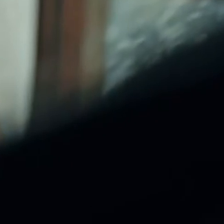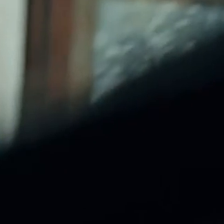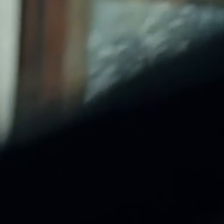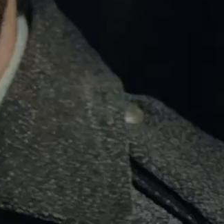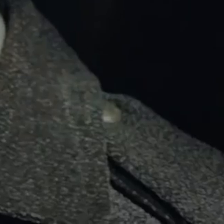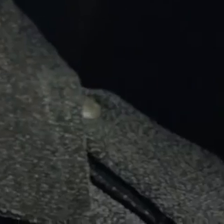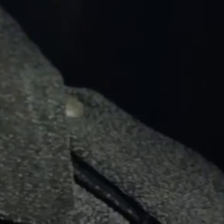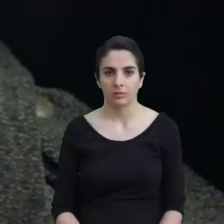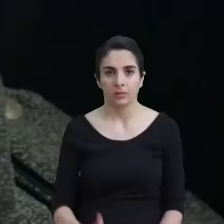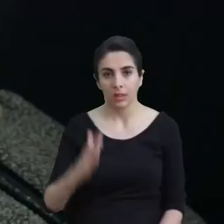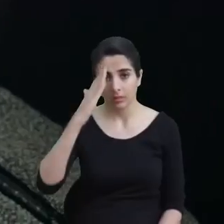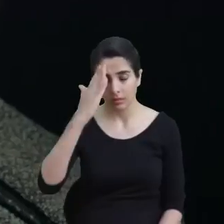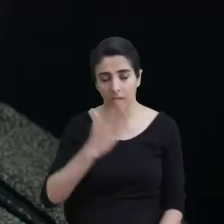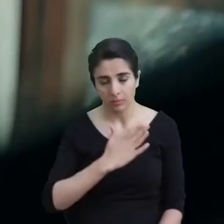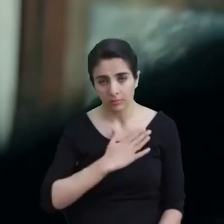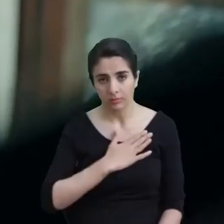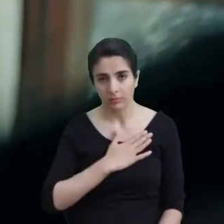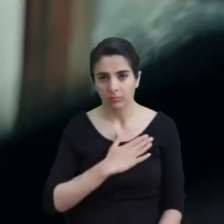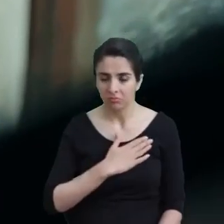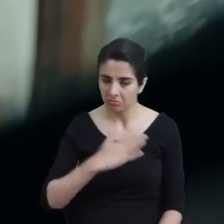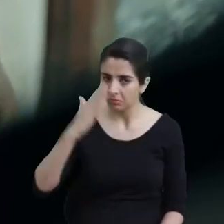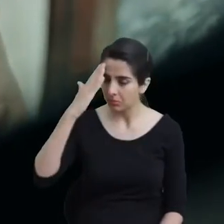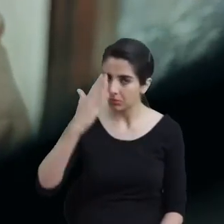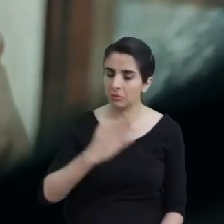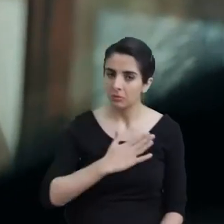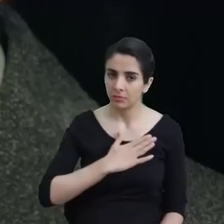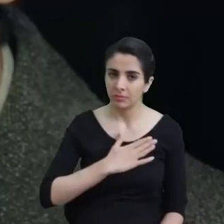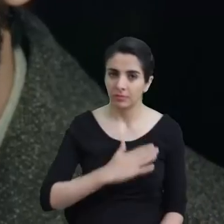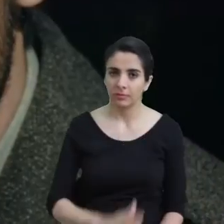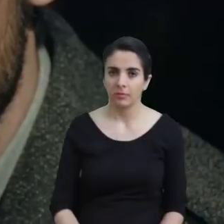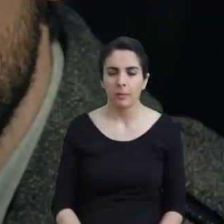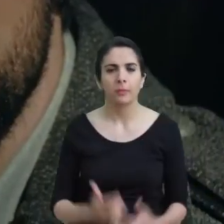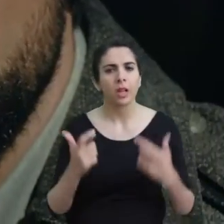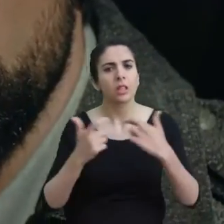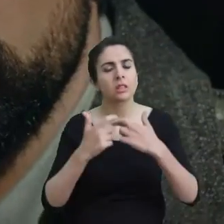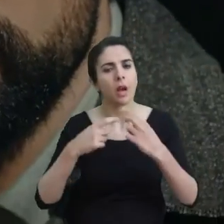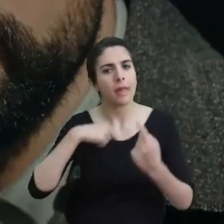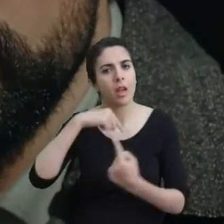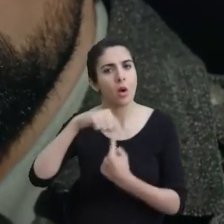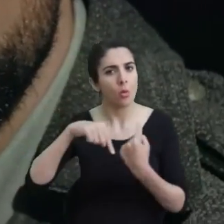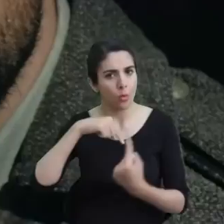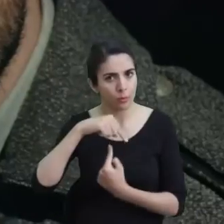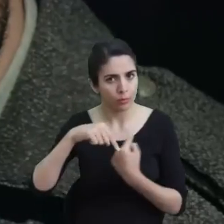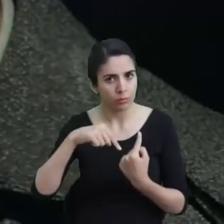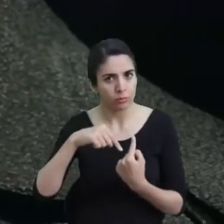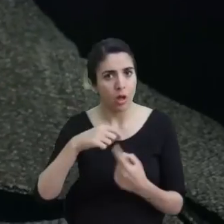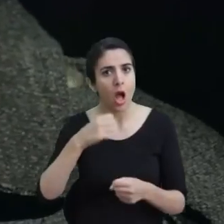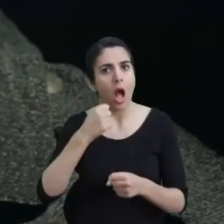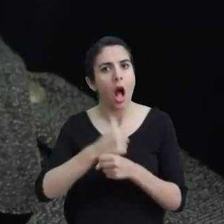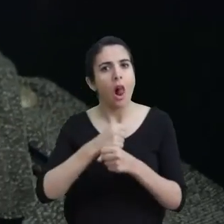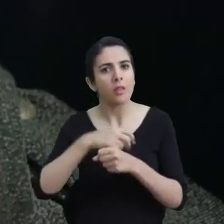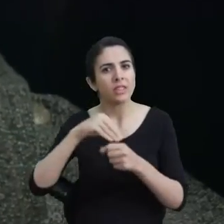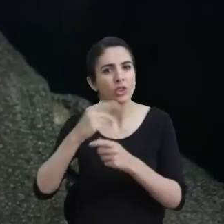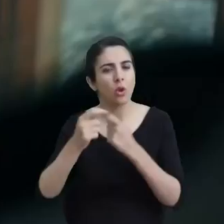başı açık, yüzü kirli. Selamünaleyküm. Aleyküm selam. Rıza'yı arıyorum.